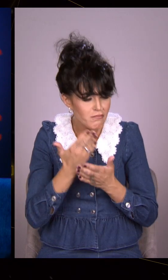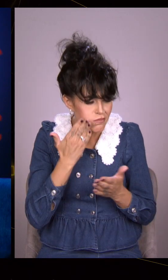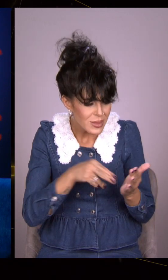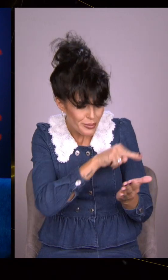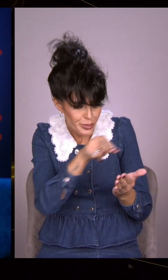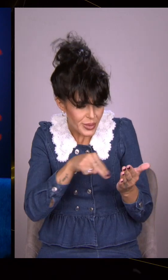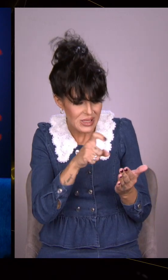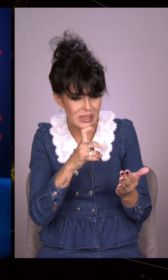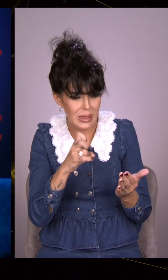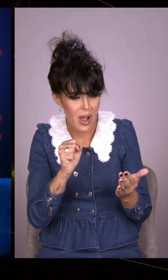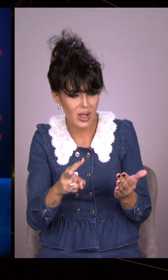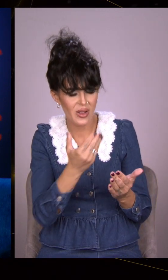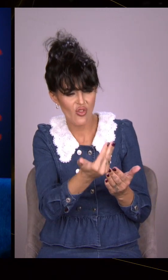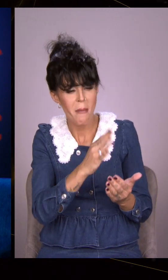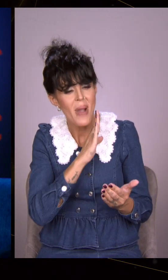її пізнати.